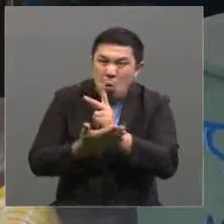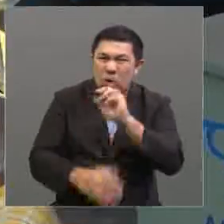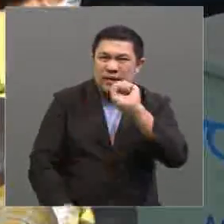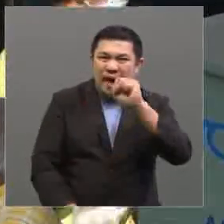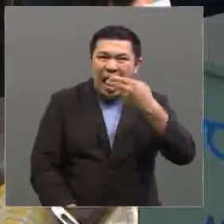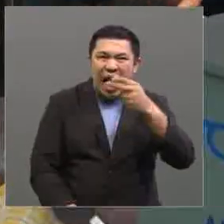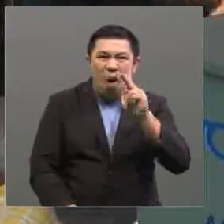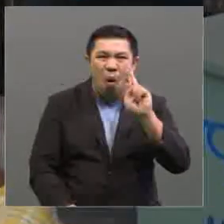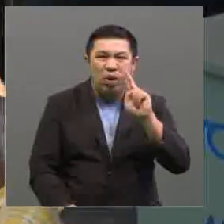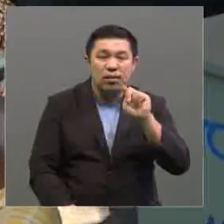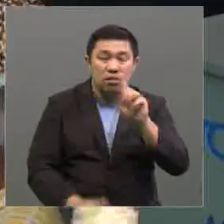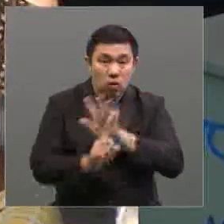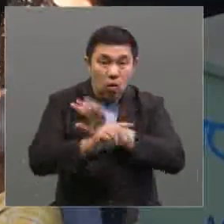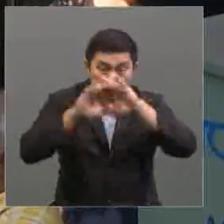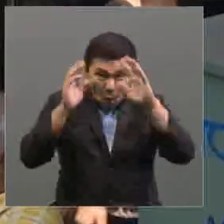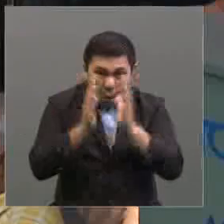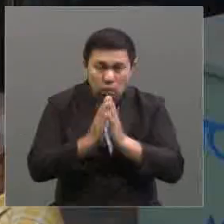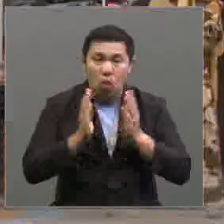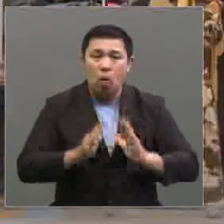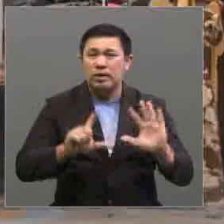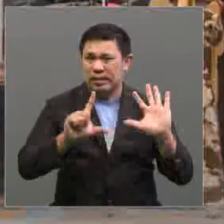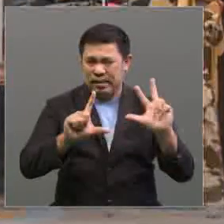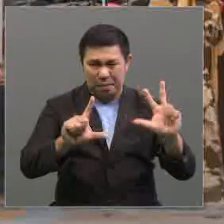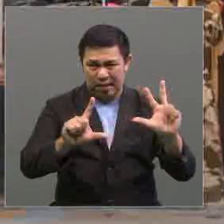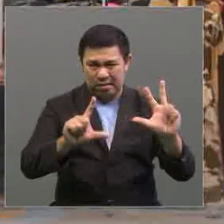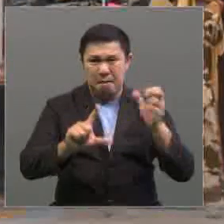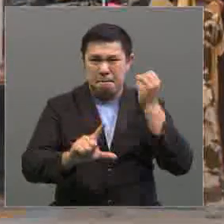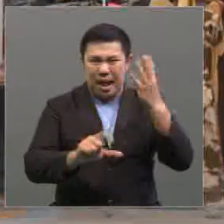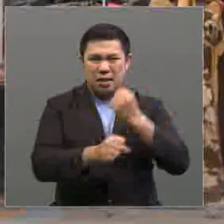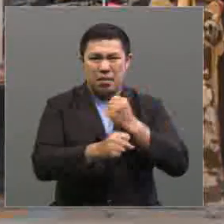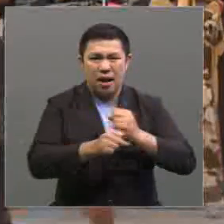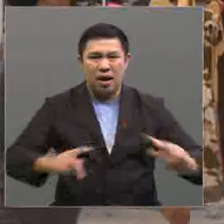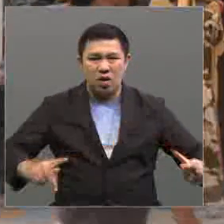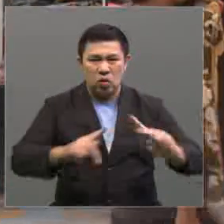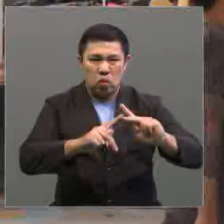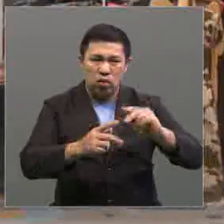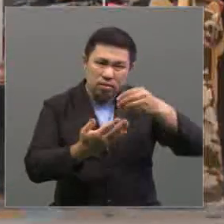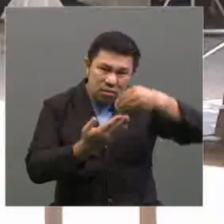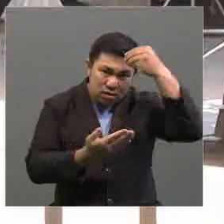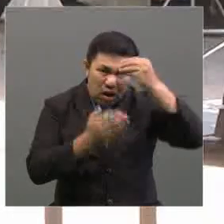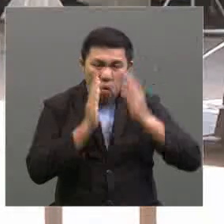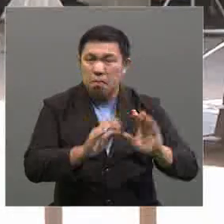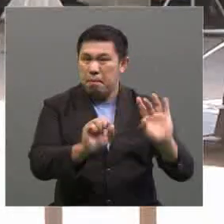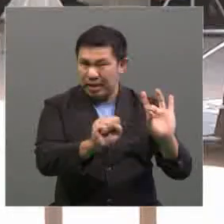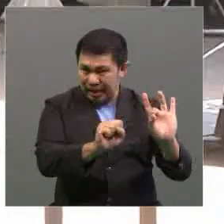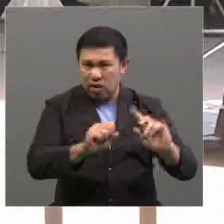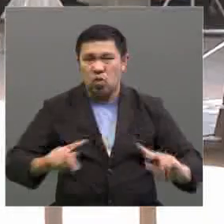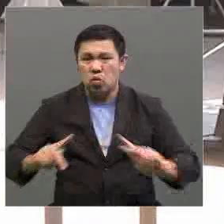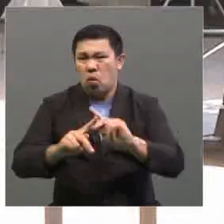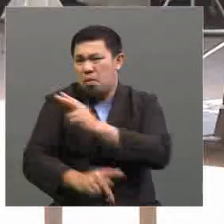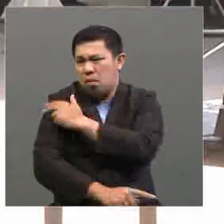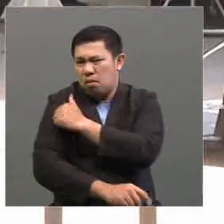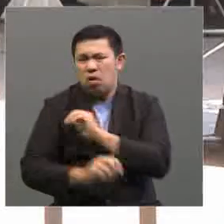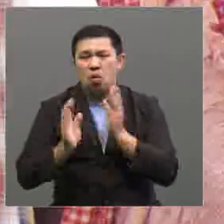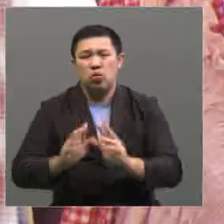สหกรณ์มียอดรวมทั้งสิ้น 3ล้านคนนะส่วนใหญ่อยู่ในกระทรวงศึกษาธิการนะครับอยู่ที่ประมาณ800,000คนกระทรวงสาธารณสุข